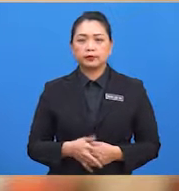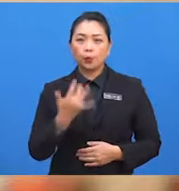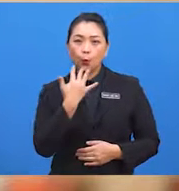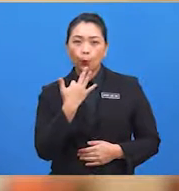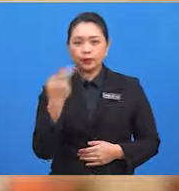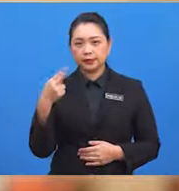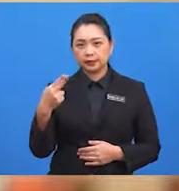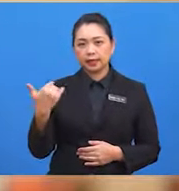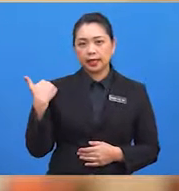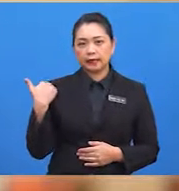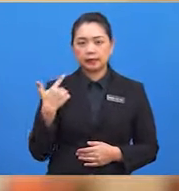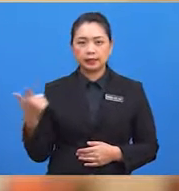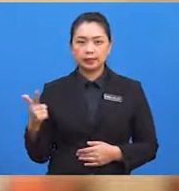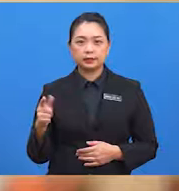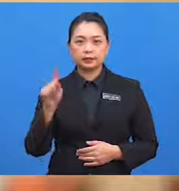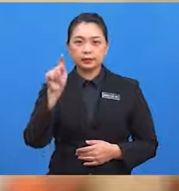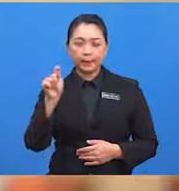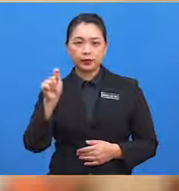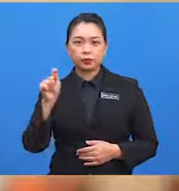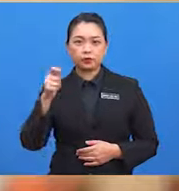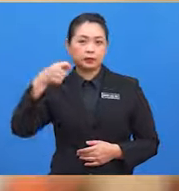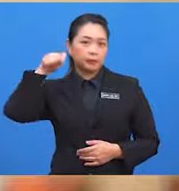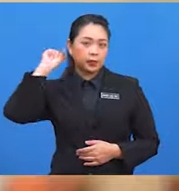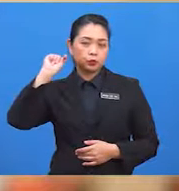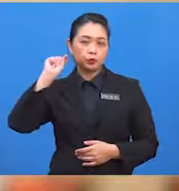ini ialah tamadun Mesopotamia.